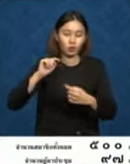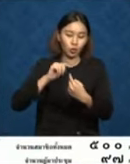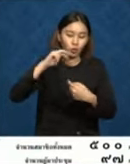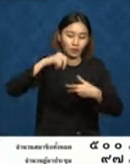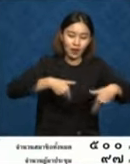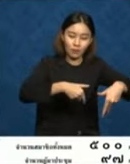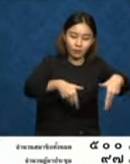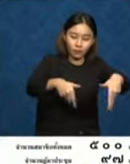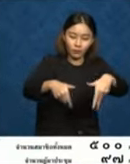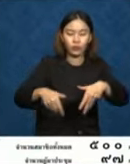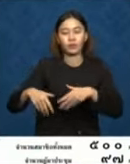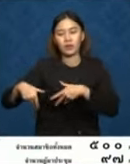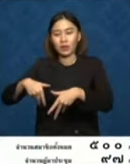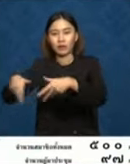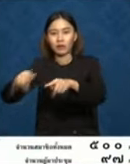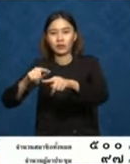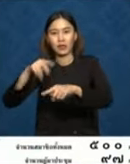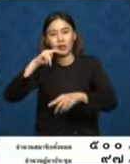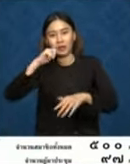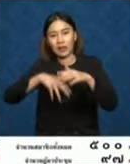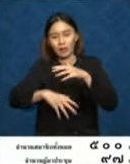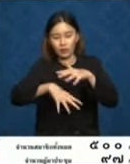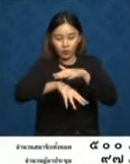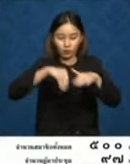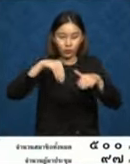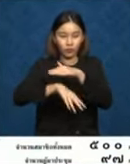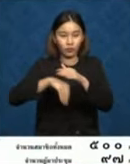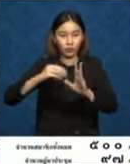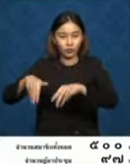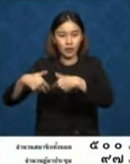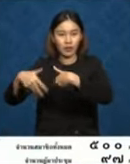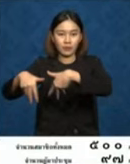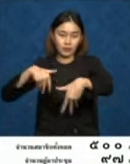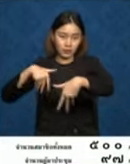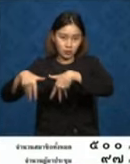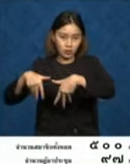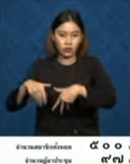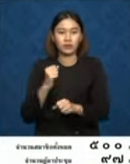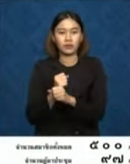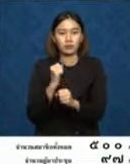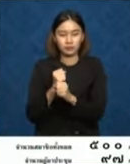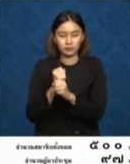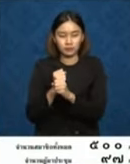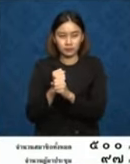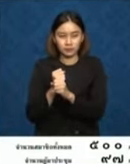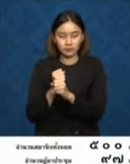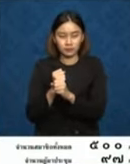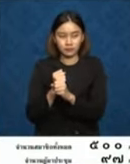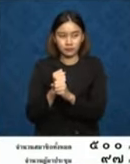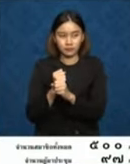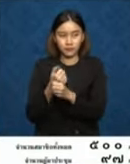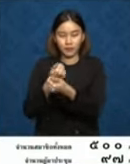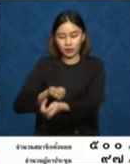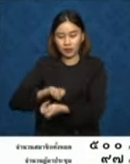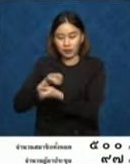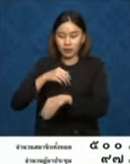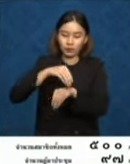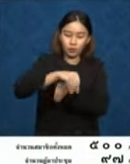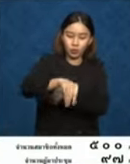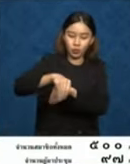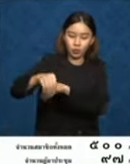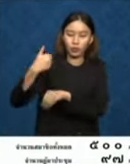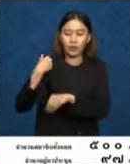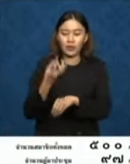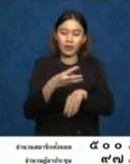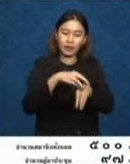หลักและลำคลองสาขาเพื่อสูบน้ำให้กับพี่น้องประชาชนที่ทำการปลูกพืชผลทางการเกษตรไม่ว่าจะเป็นน